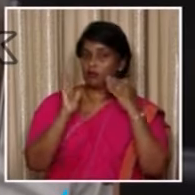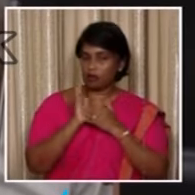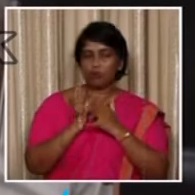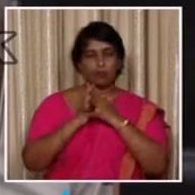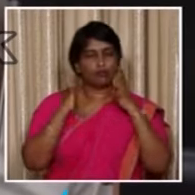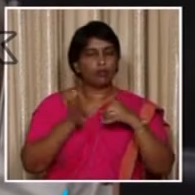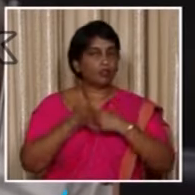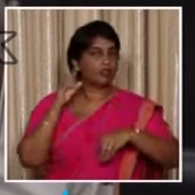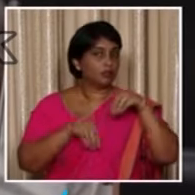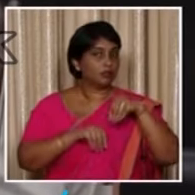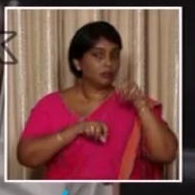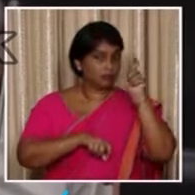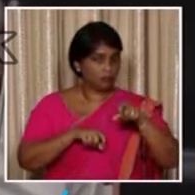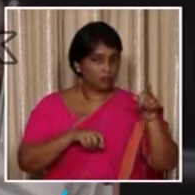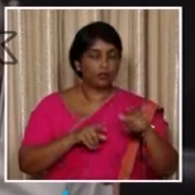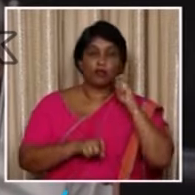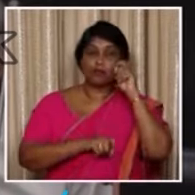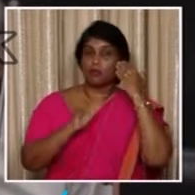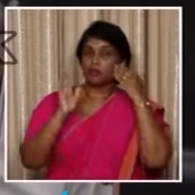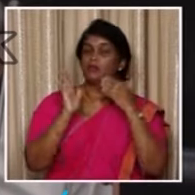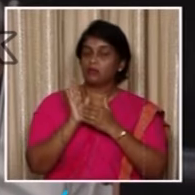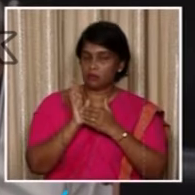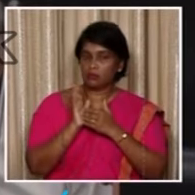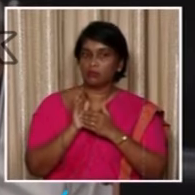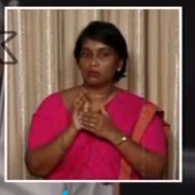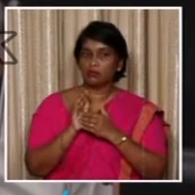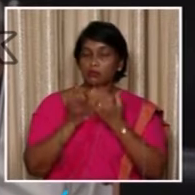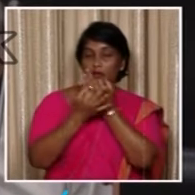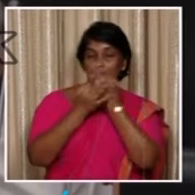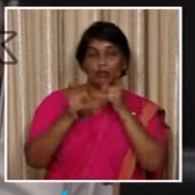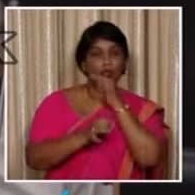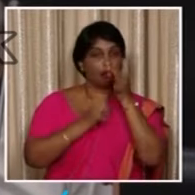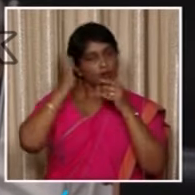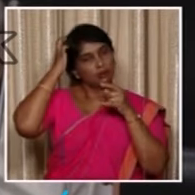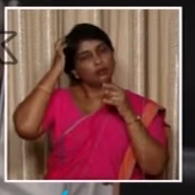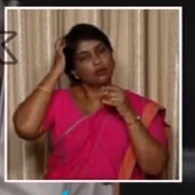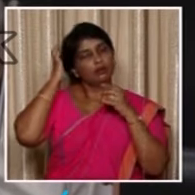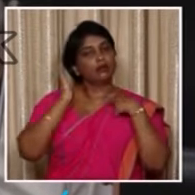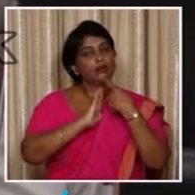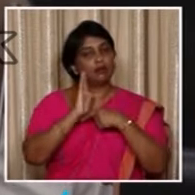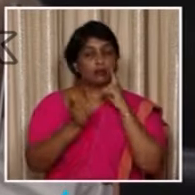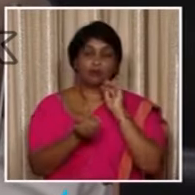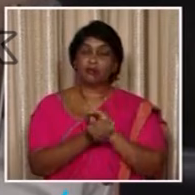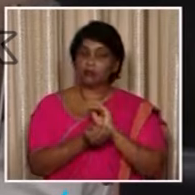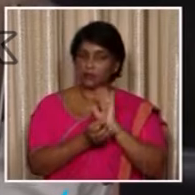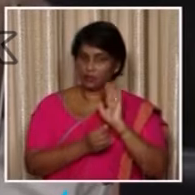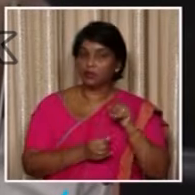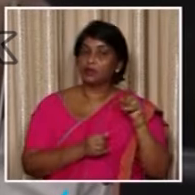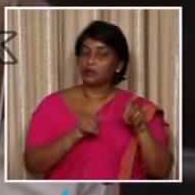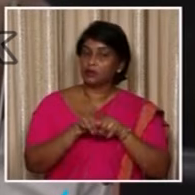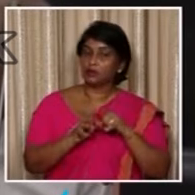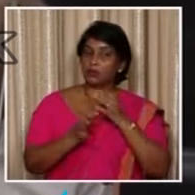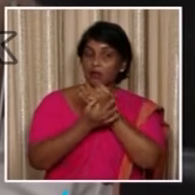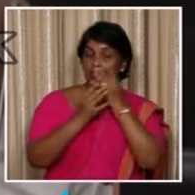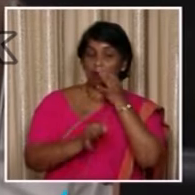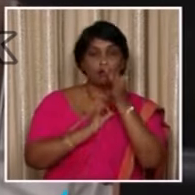බොහෝ දේශපාලඥයන් ජනතාව ඉදිරියේ මවන සුරංගනා කතා ගැන මුළු රටම පරිස්සම් විය යුතුයි. එවැනි